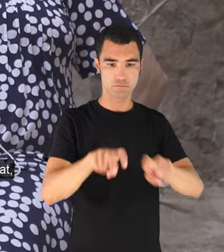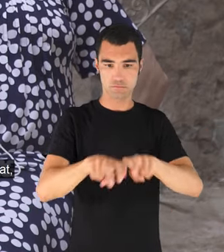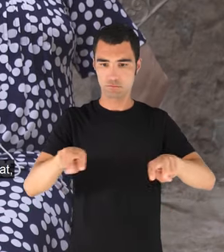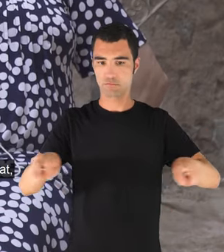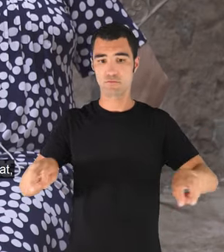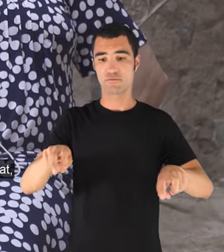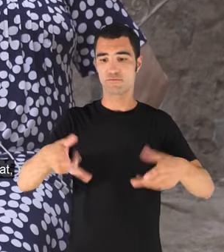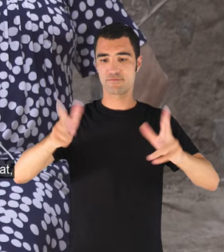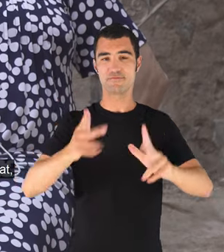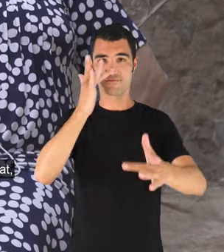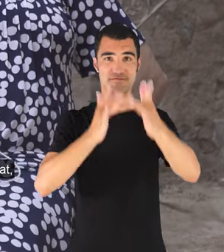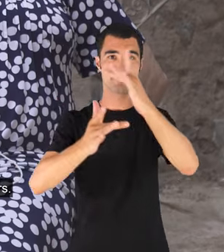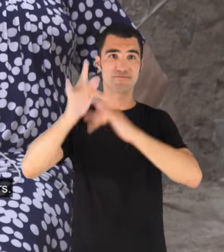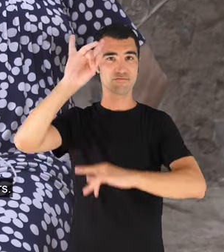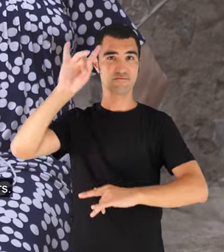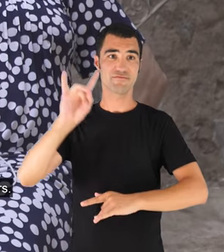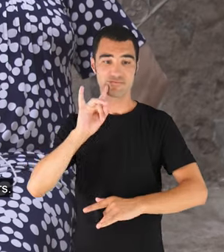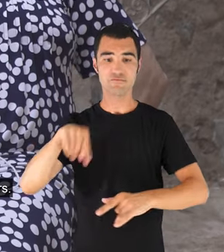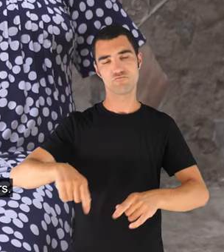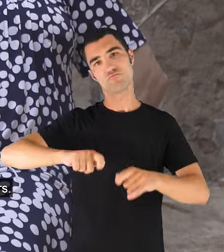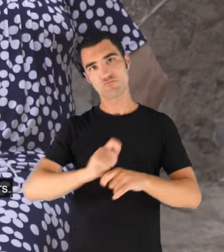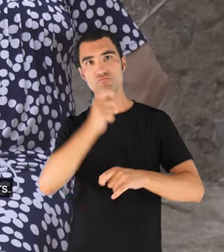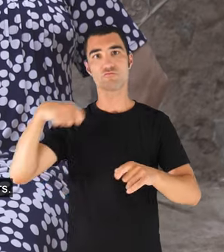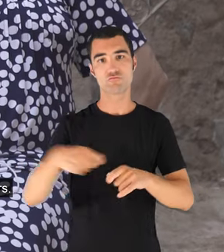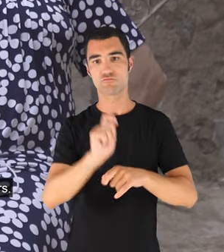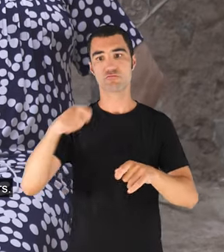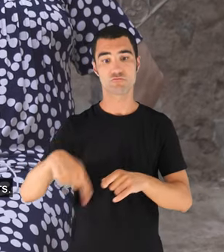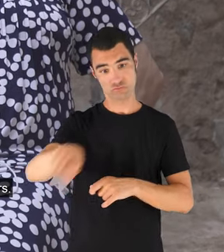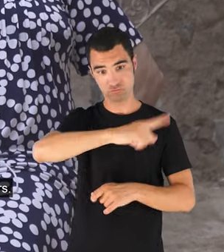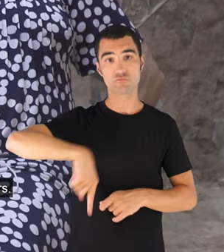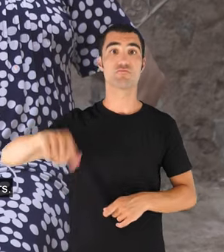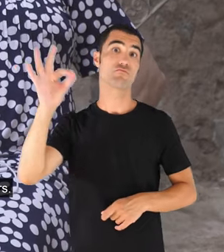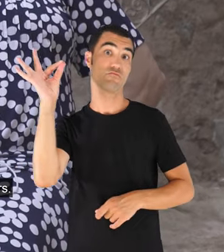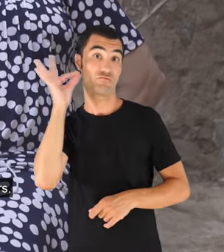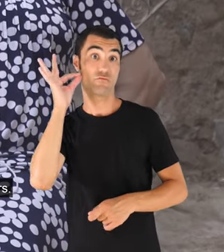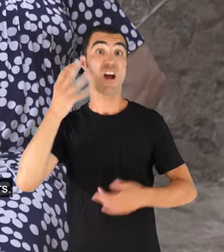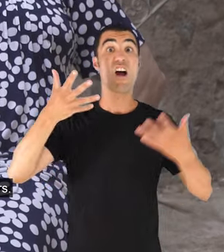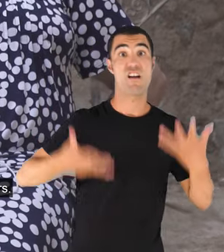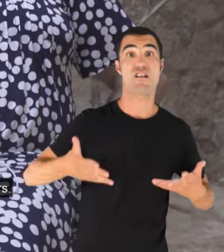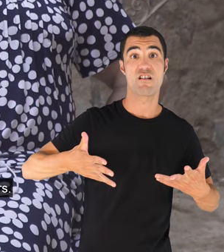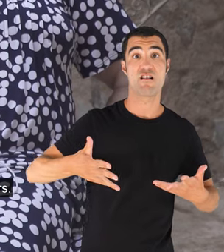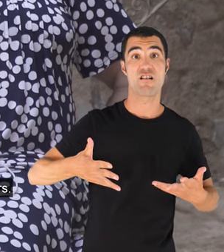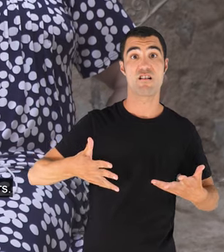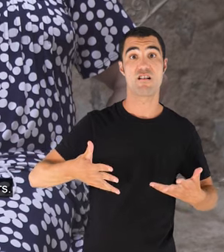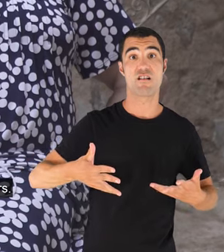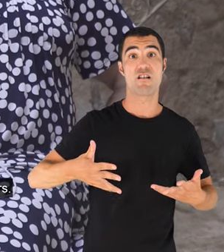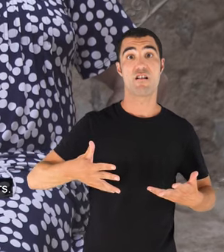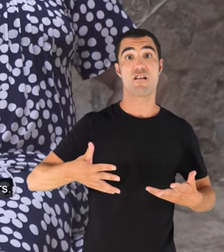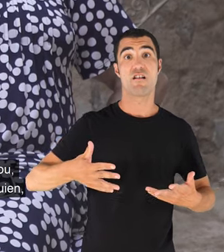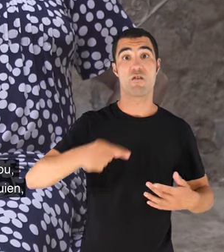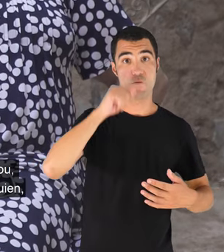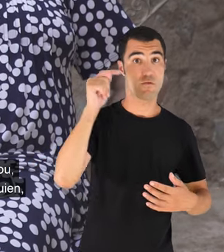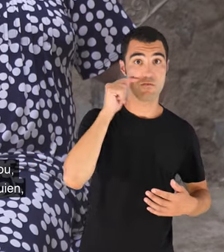cosien les xerxes. Eren dones, perquè ara són homes que cosen. Llavors eren les dones, les dones dels pescadors,